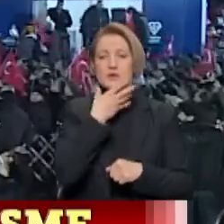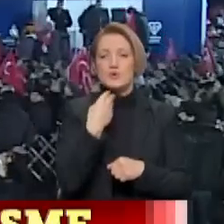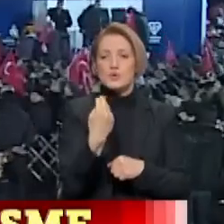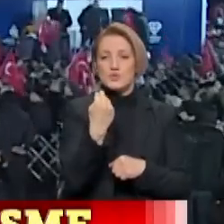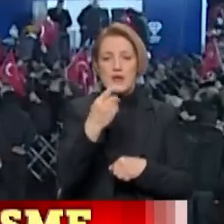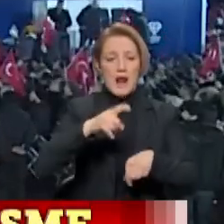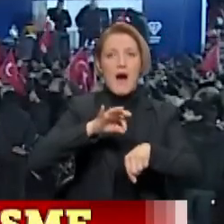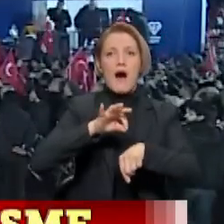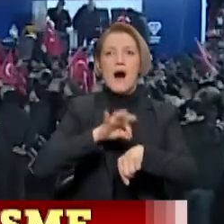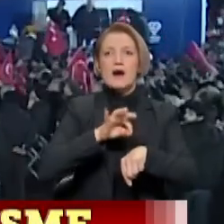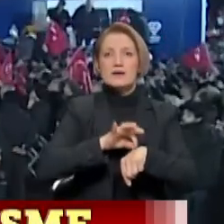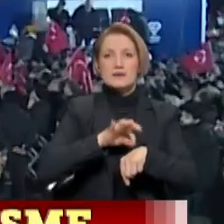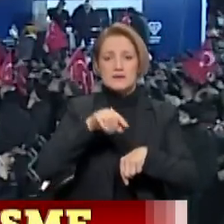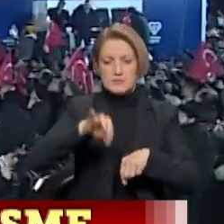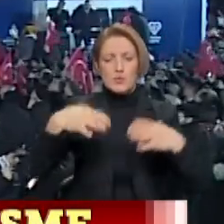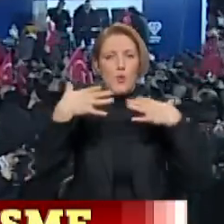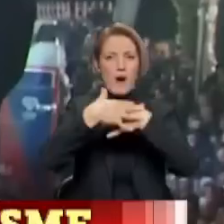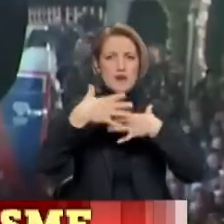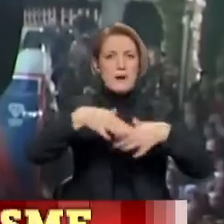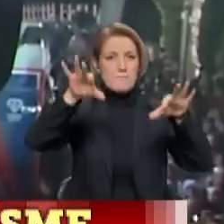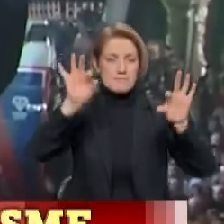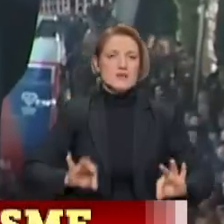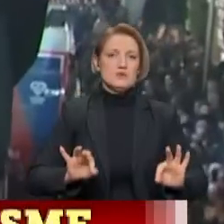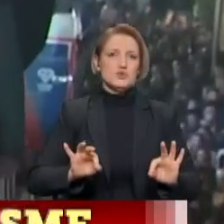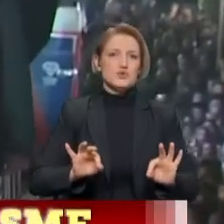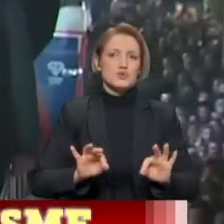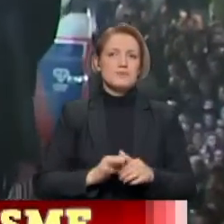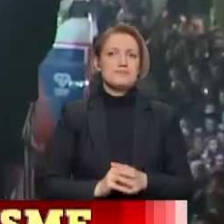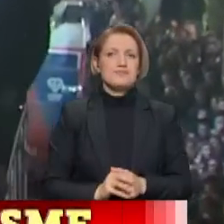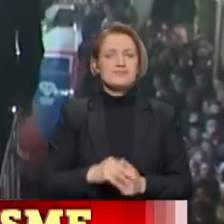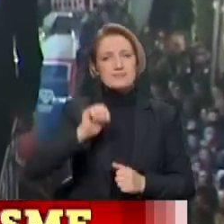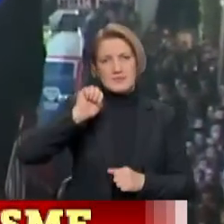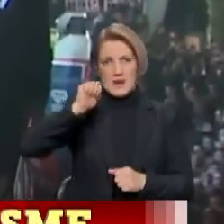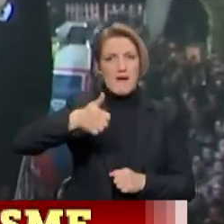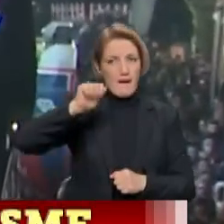Güzel bir anını bu akşam başlatıyoruz.